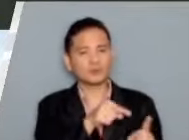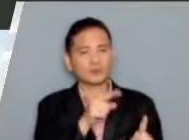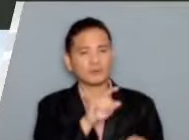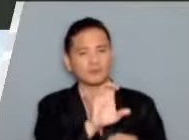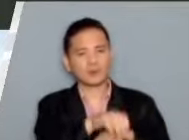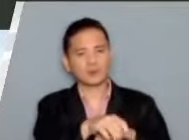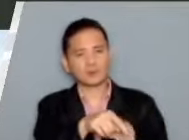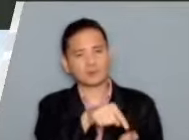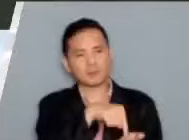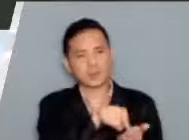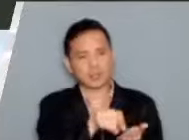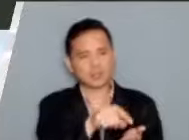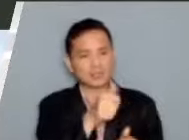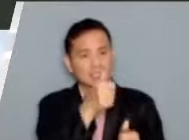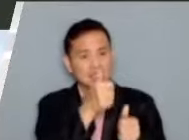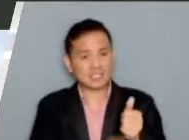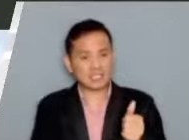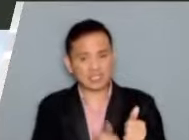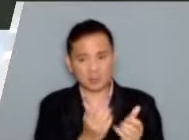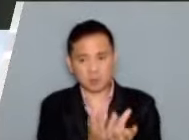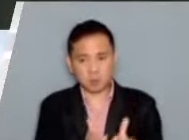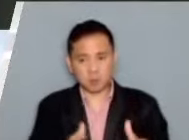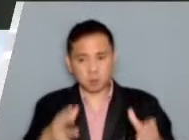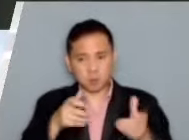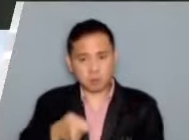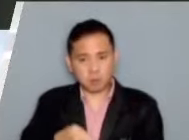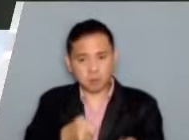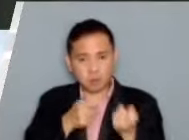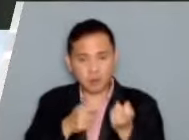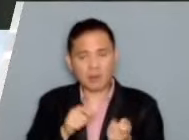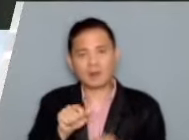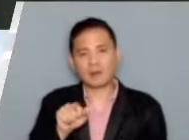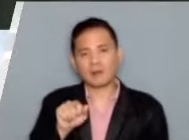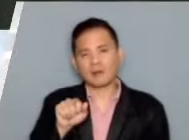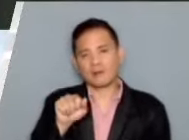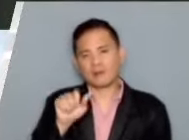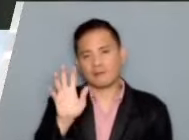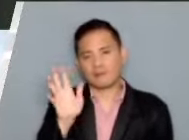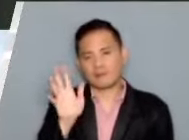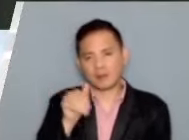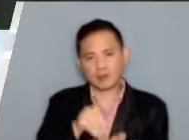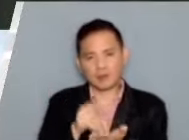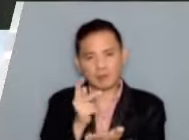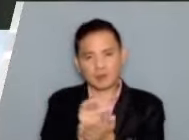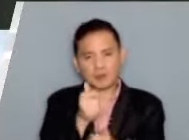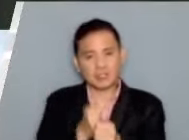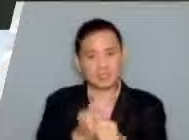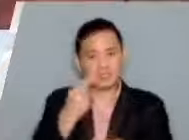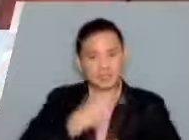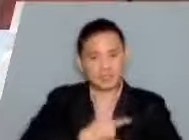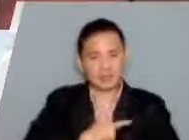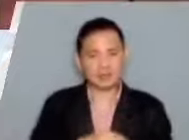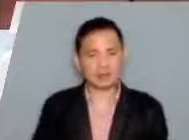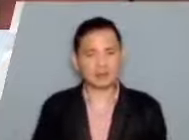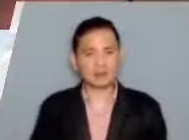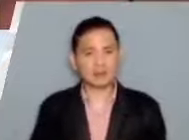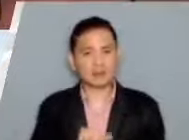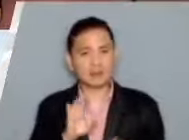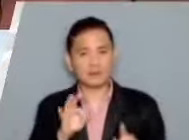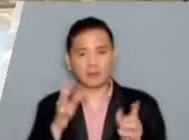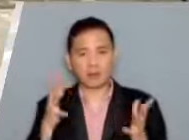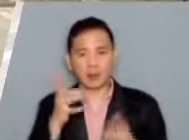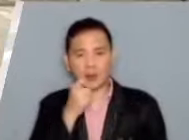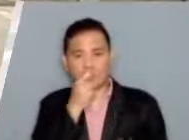hukay ng 50,000 pesos per day. Kung walang traffic marshals, light penalty, 20,000 yan. Sa